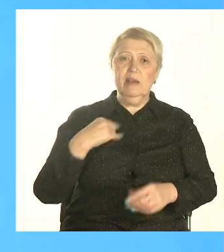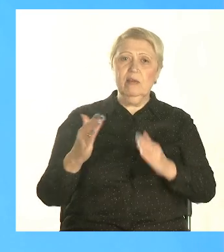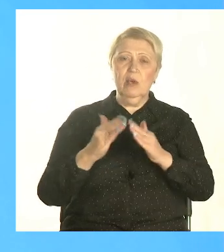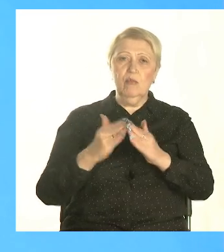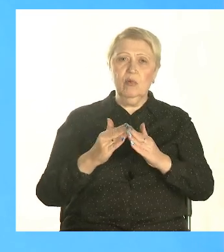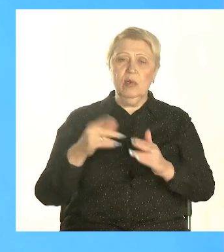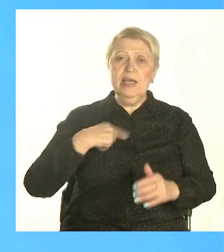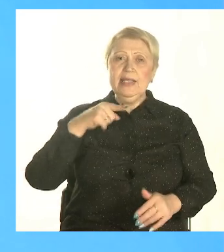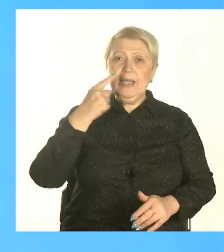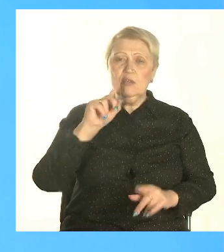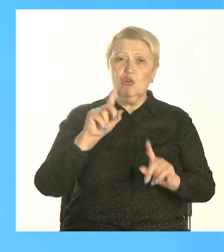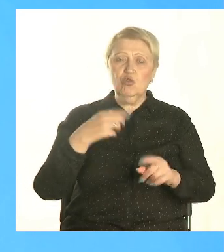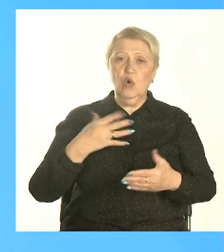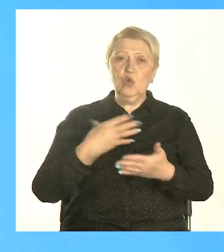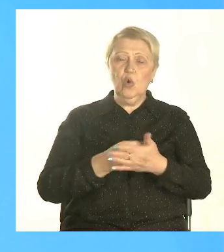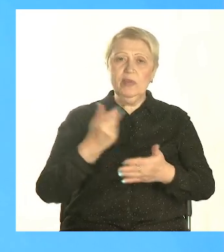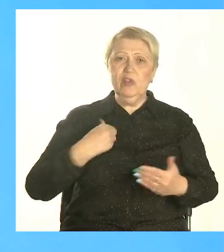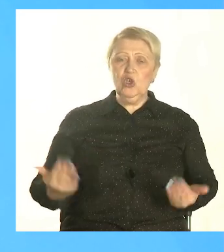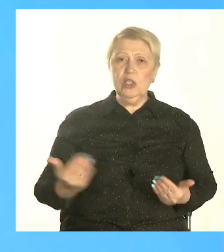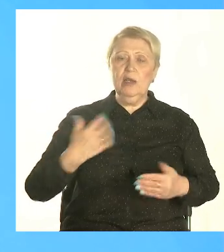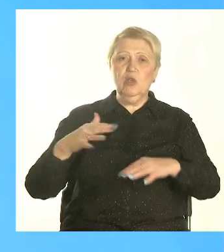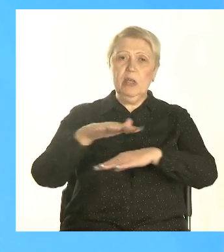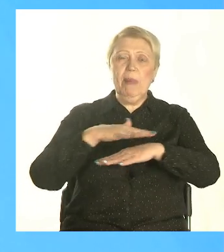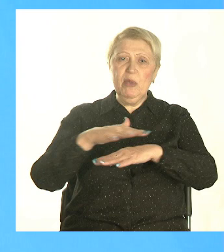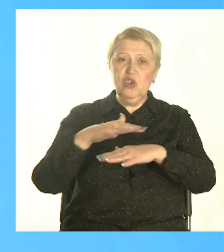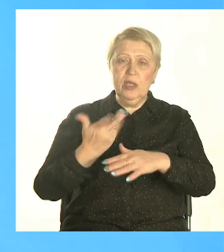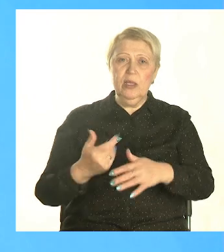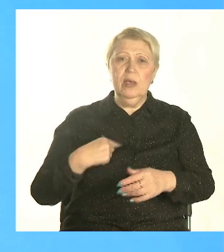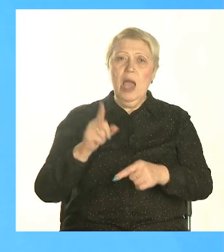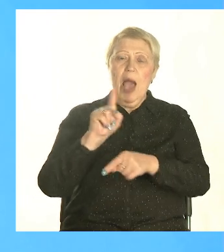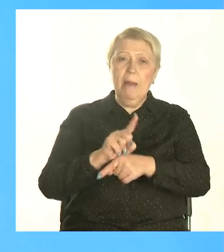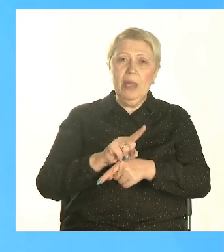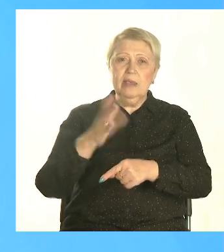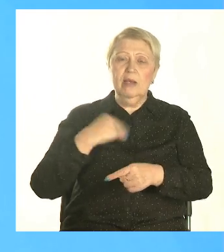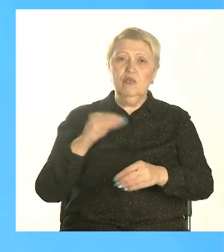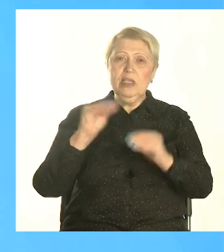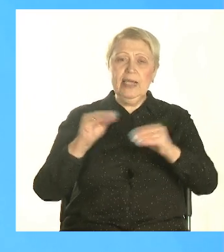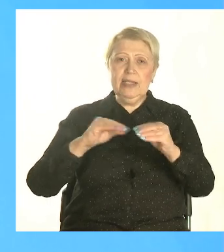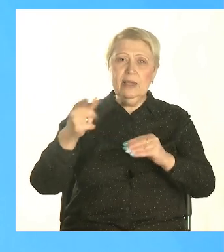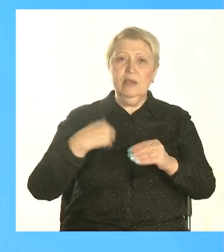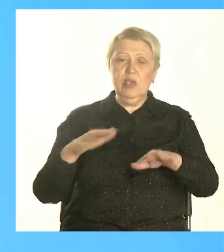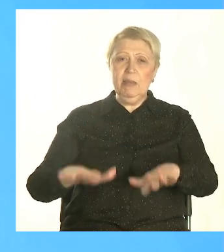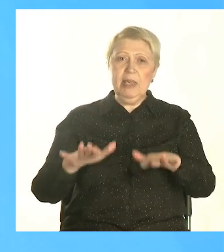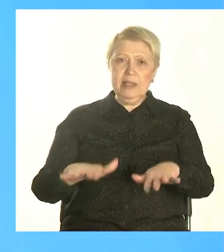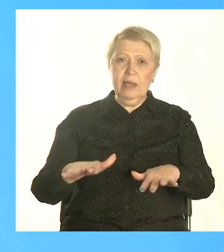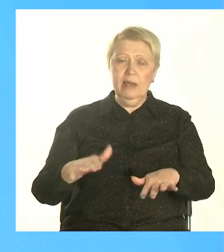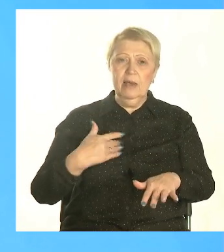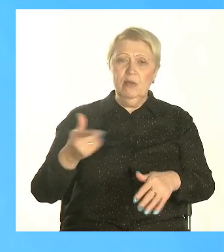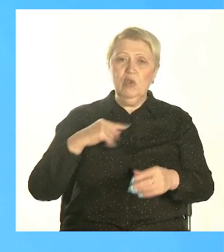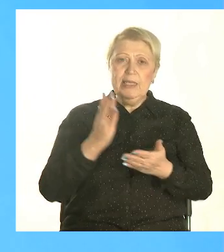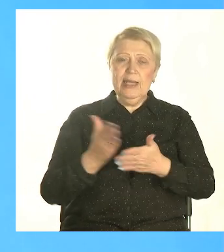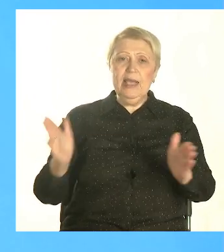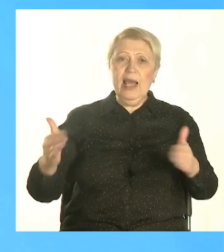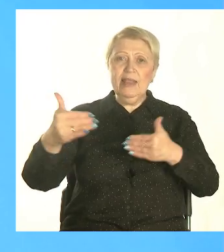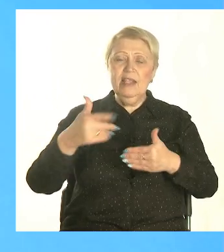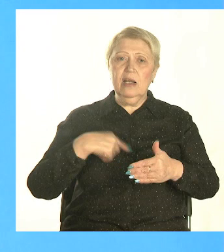том, что собственники жилых помещений обязаны создать места накопления, ну, то есть контейнерные площадки, и